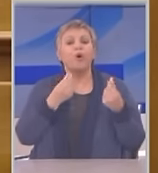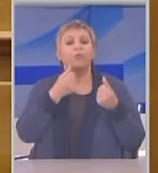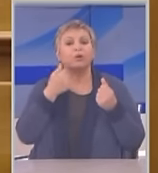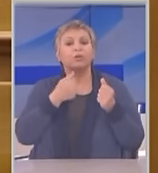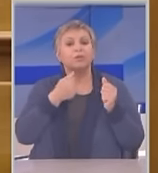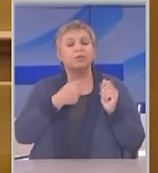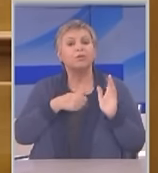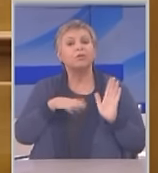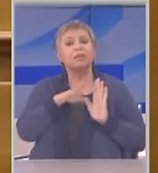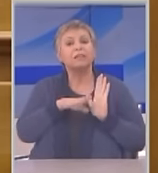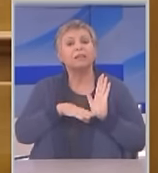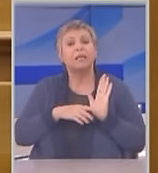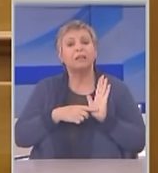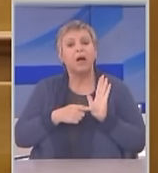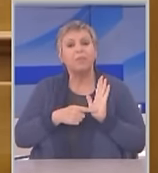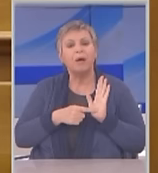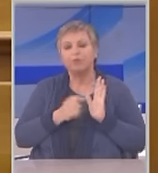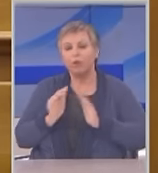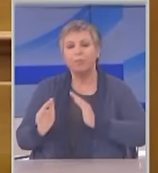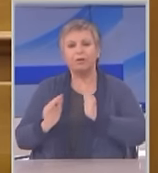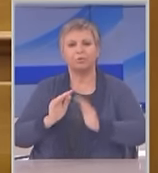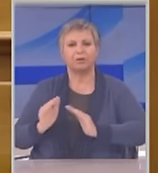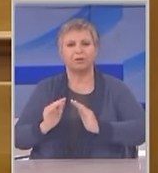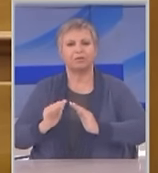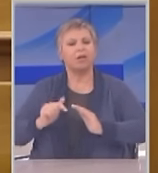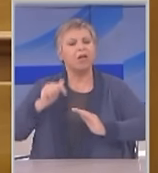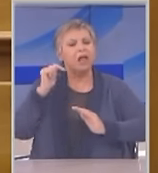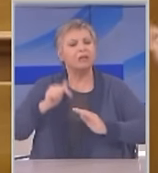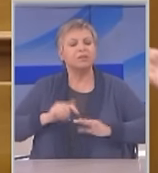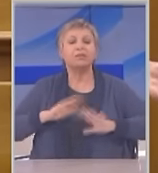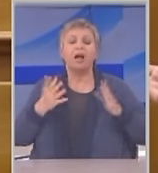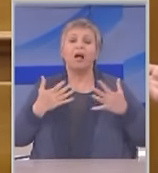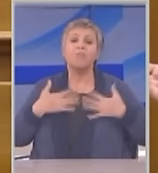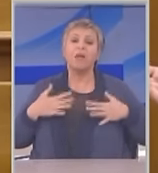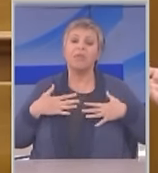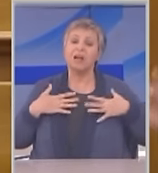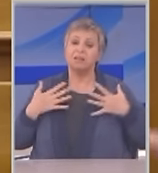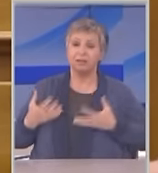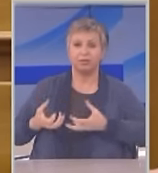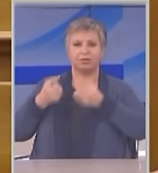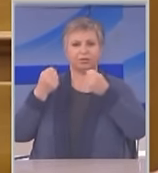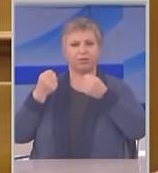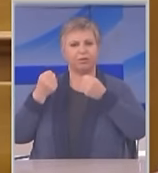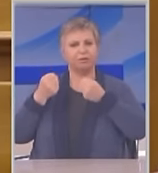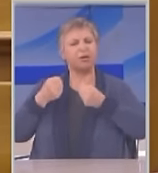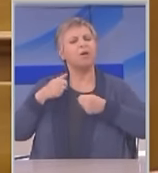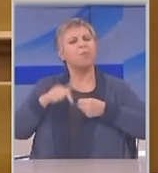να έχετε την ευκαιρία να ξελασπώνετε χωρίς να χρειαστεί να καταβάλλετε πολύ μεγάλη